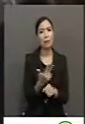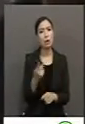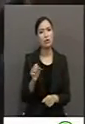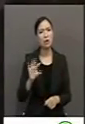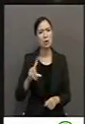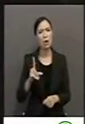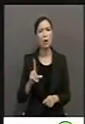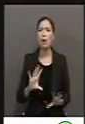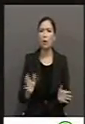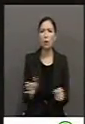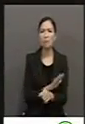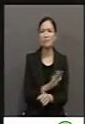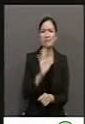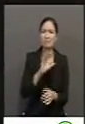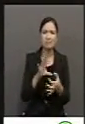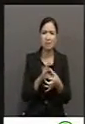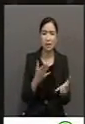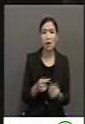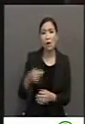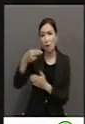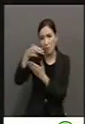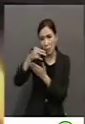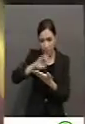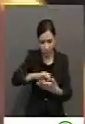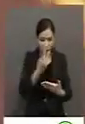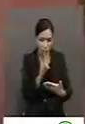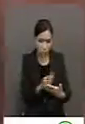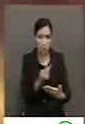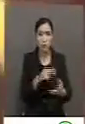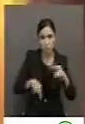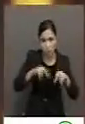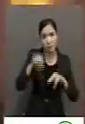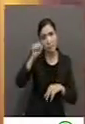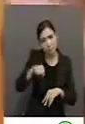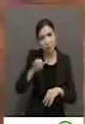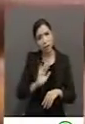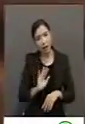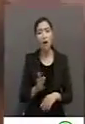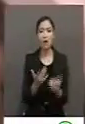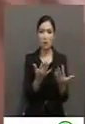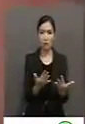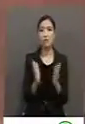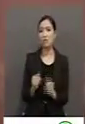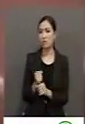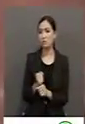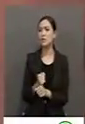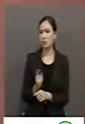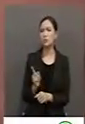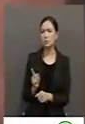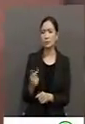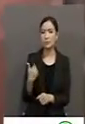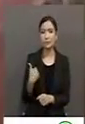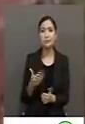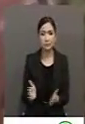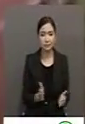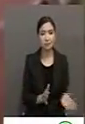งนี้ส่วนจะเปิดกล้อง CCTV ตรวจสอบภาพหรือเปล่านะคะพลเอกประวิตรบอกว่าเจ้าหน้าที่ก็กำลังทำงานอยู่เช่นเดียวกัน